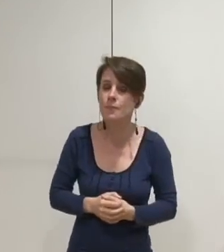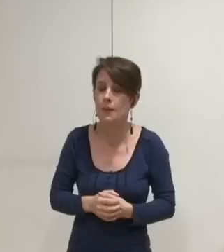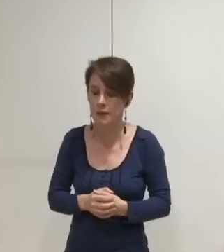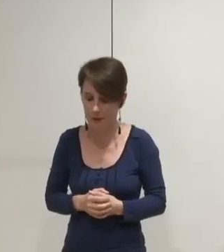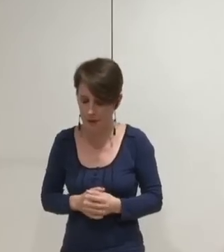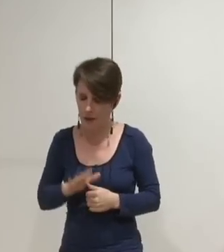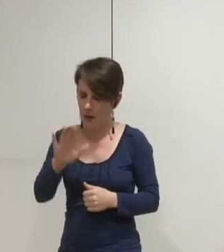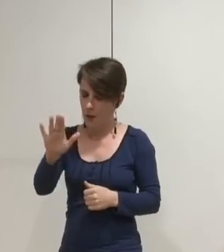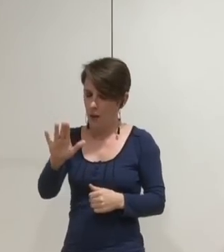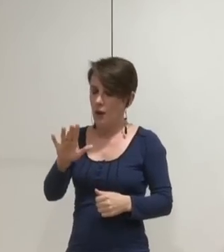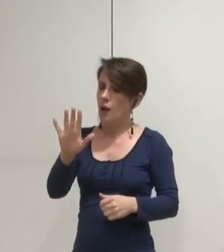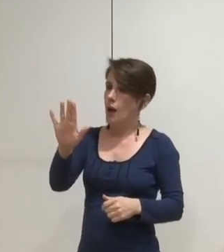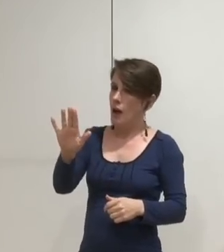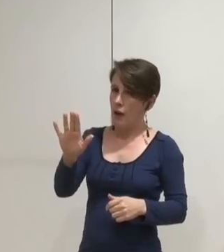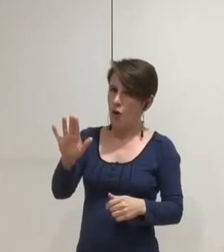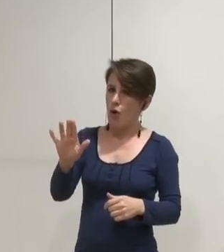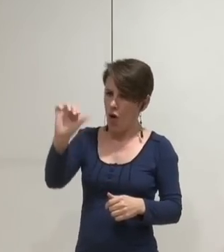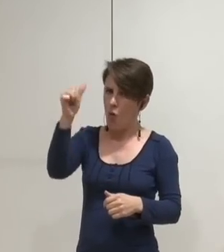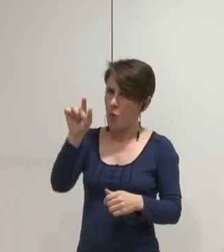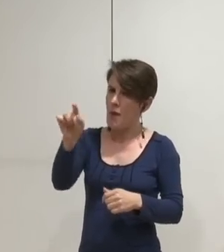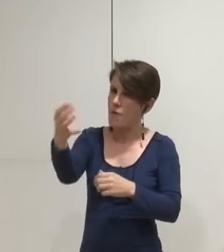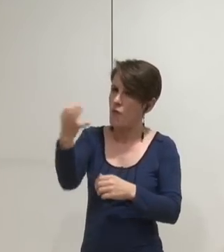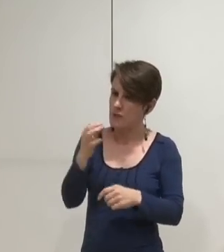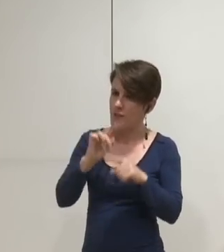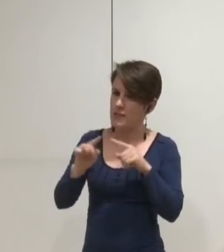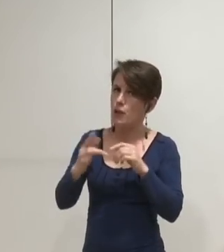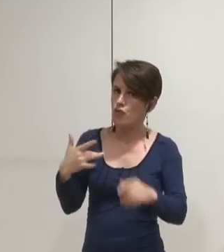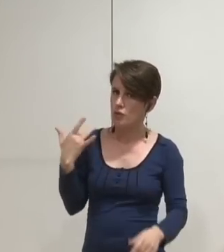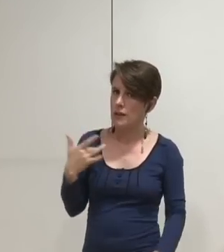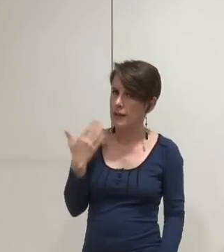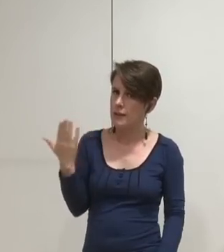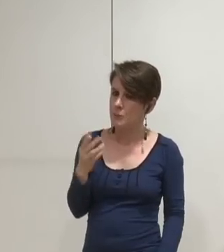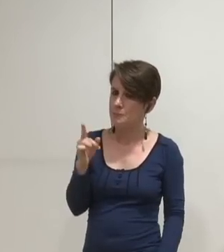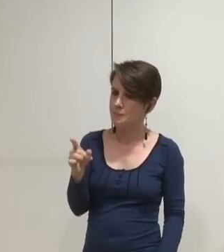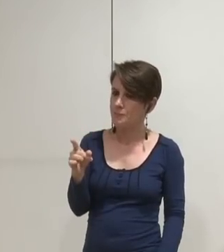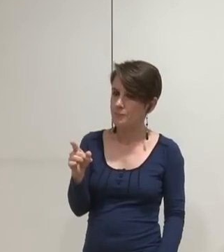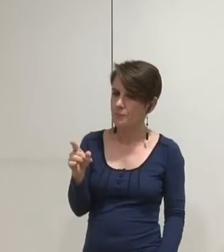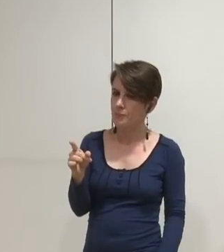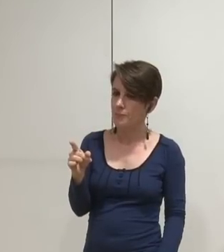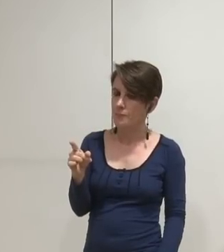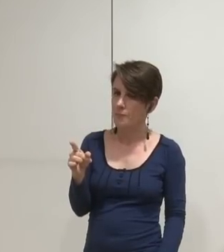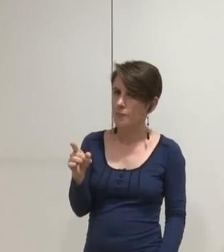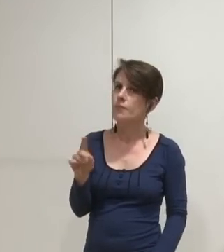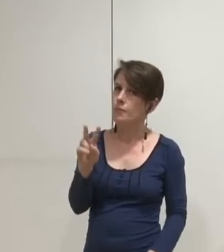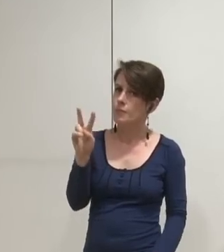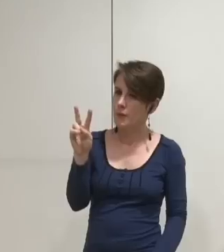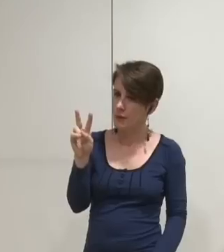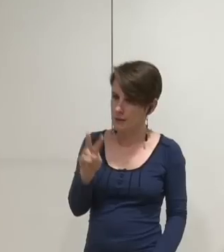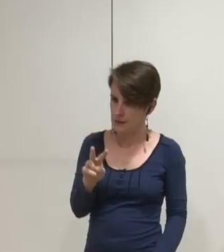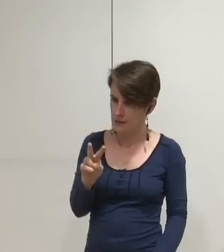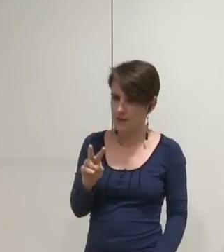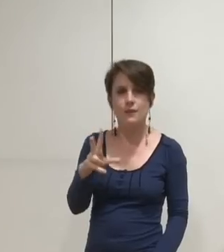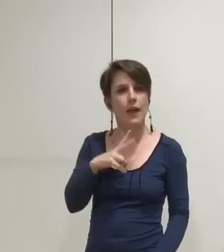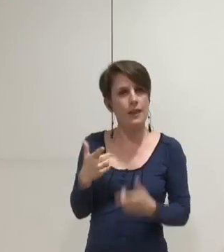vous avez dit quelque chose qui est effectivement important et intéressant c'est qu'il a un certain nombre de question qui relèvent de l'équipement des polices